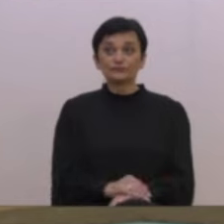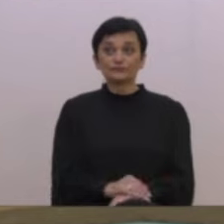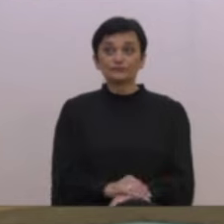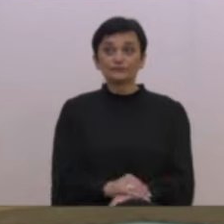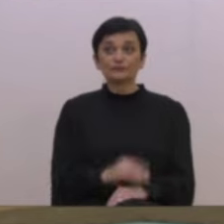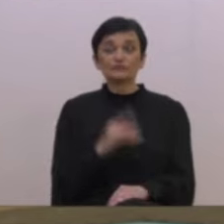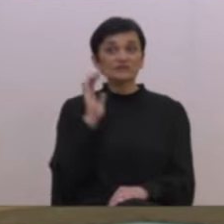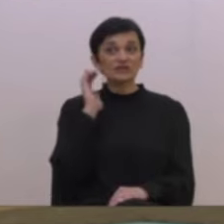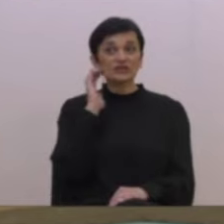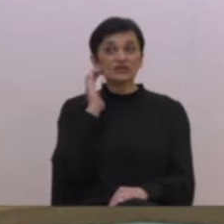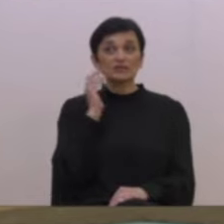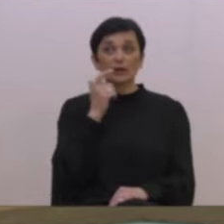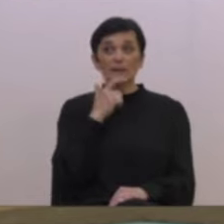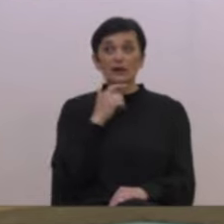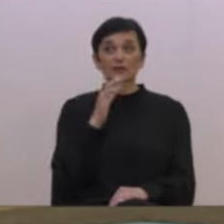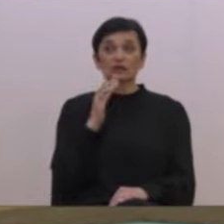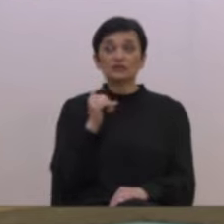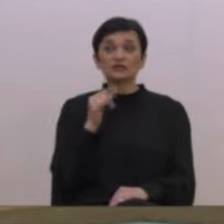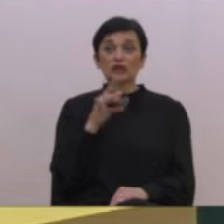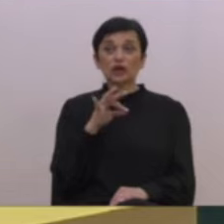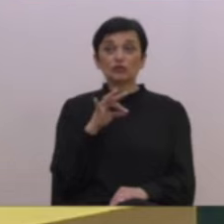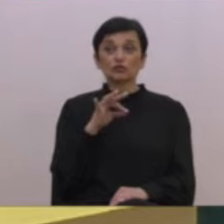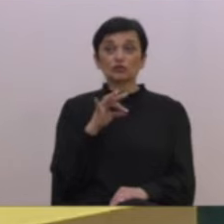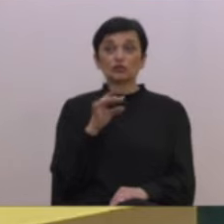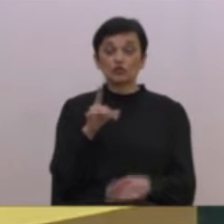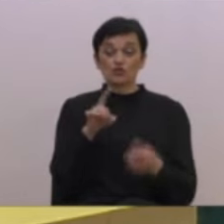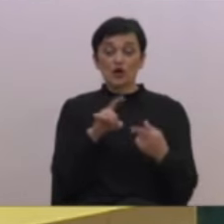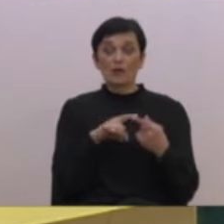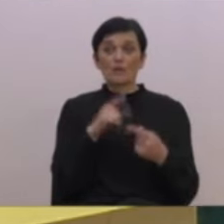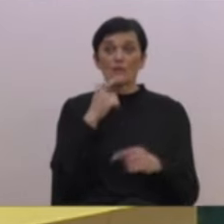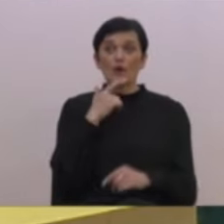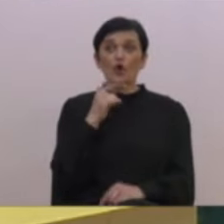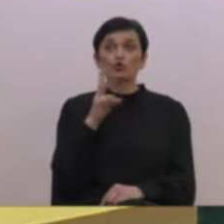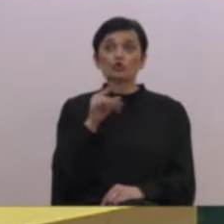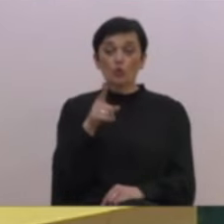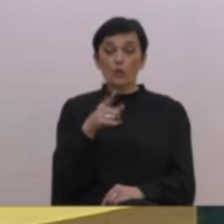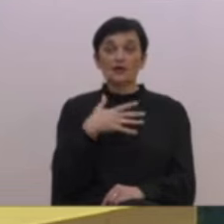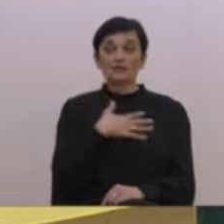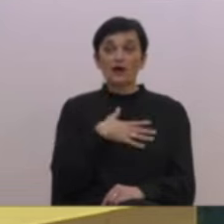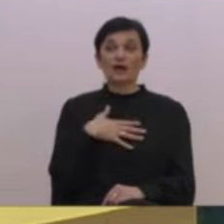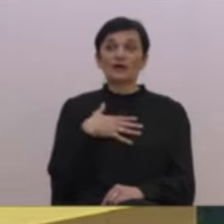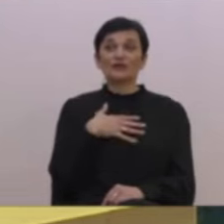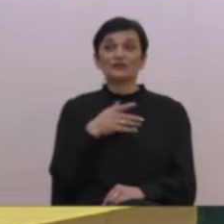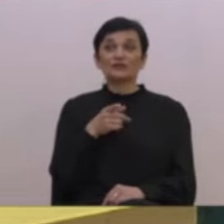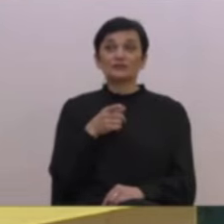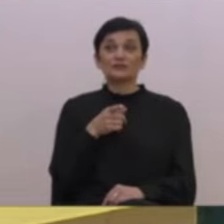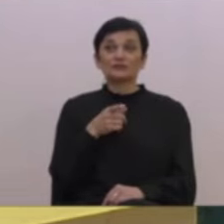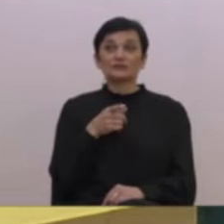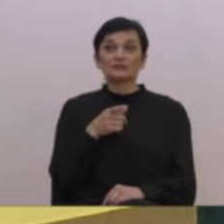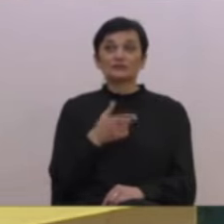კარგი, ისმენთ ბატონსან თუ რამე არის? ა, თუ არის ხე, მაგრამ რადგან ბატონ რომას ეს ასუქებს.